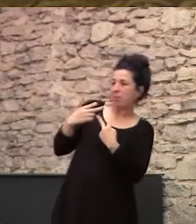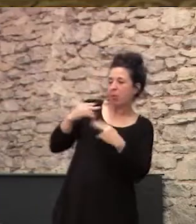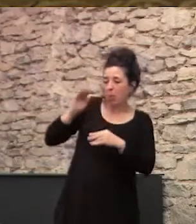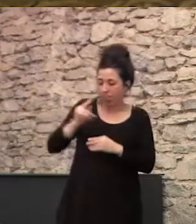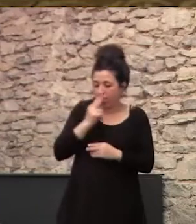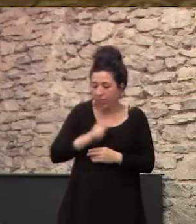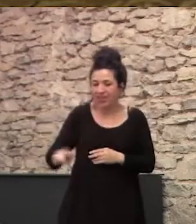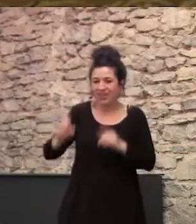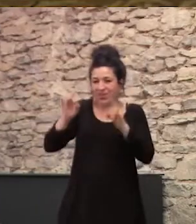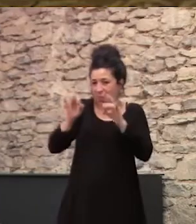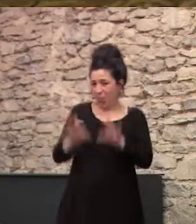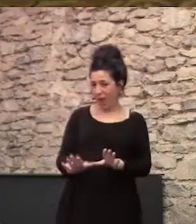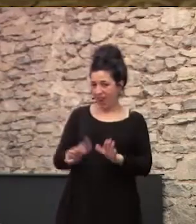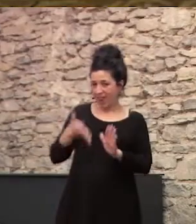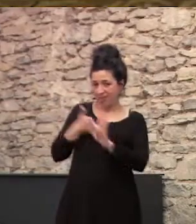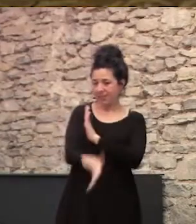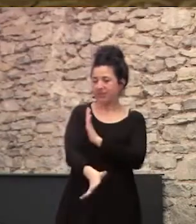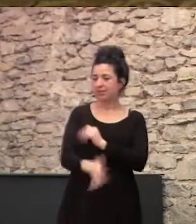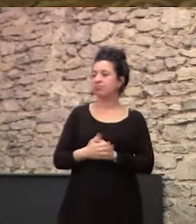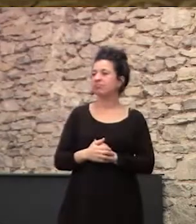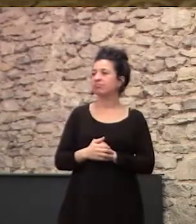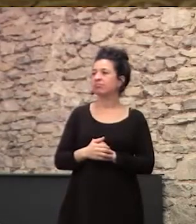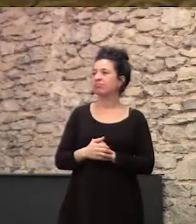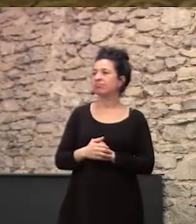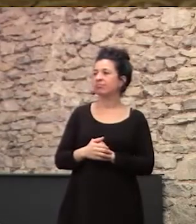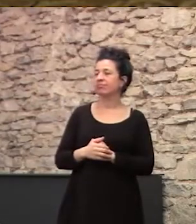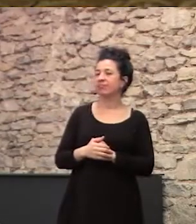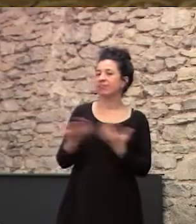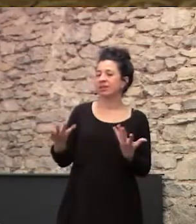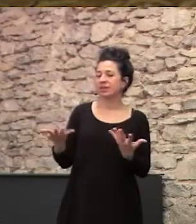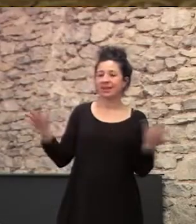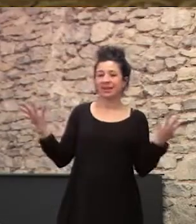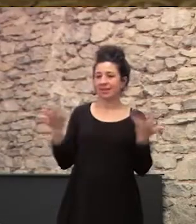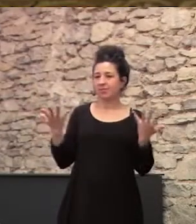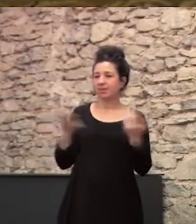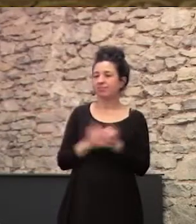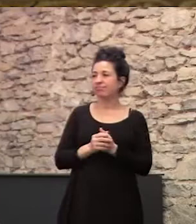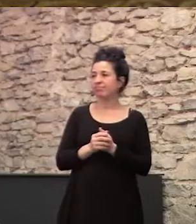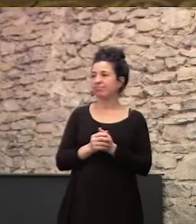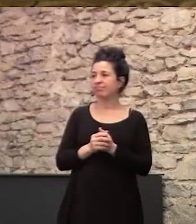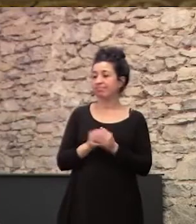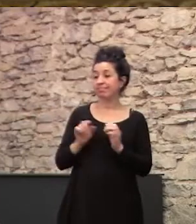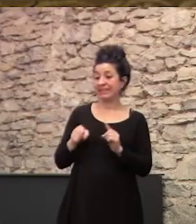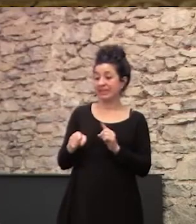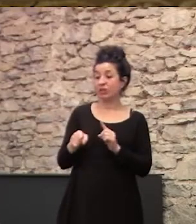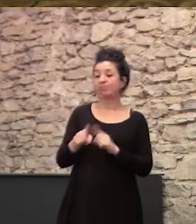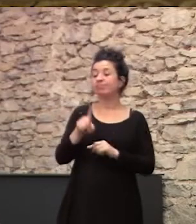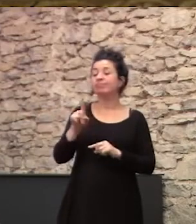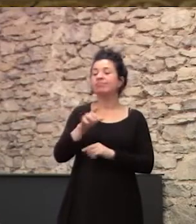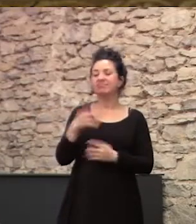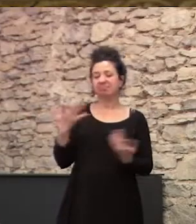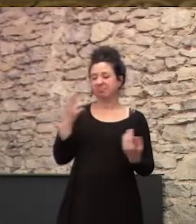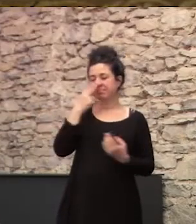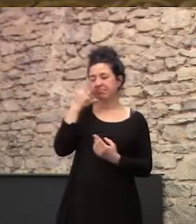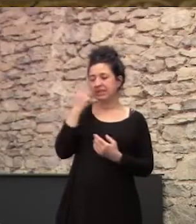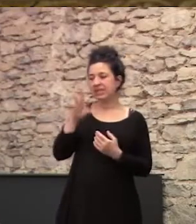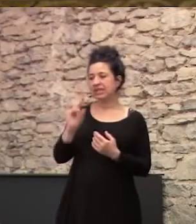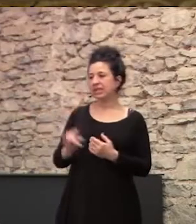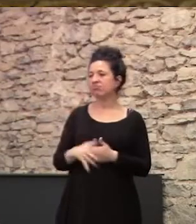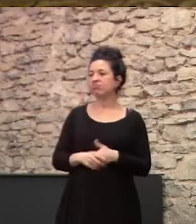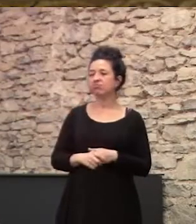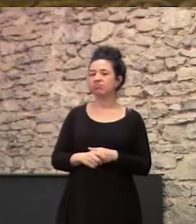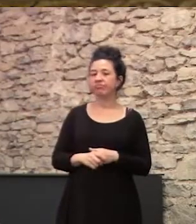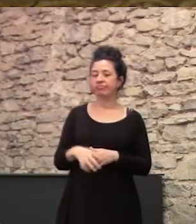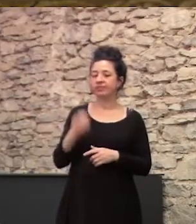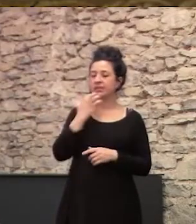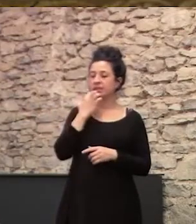bar. Hori, bueno, hori ze gertatzen den horrekin, bai, hori interesatzen zait. Eta zentzu hortan,